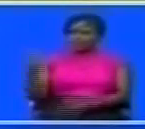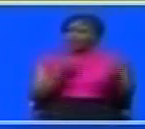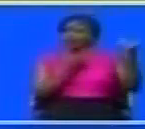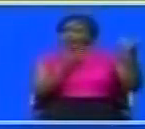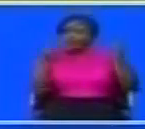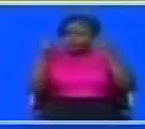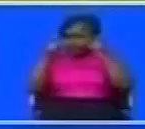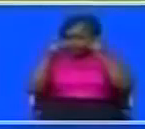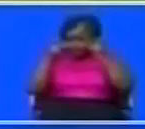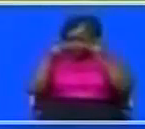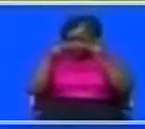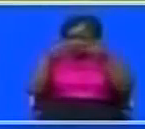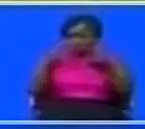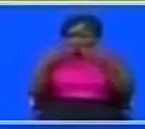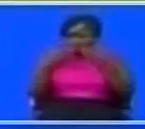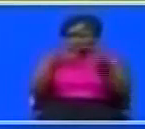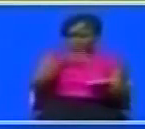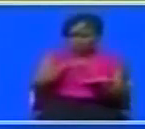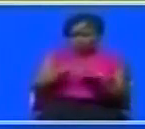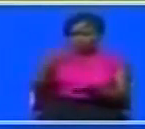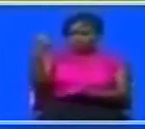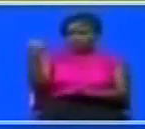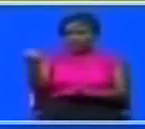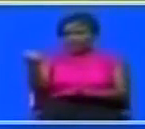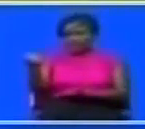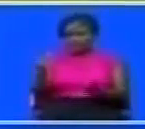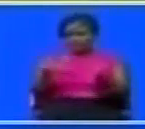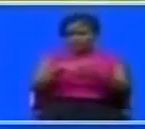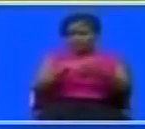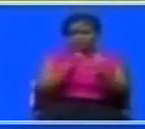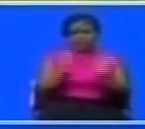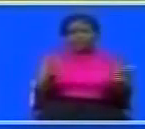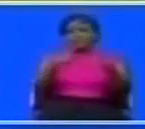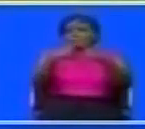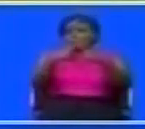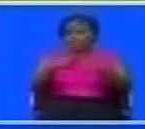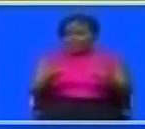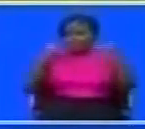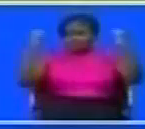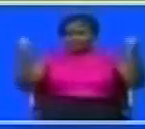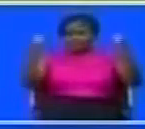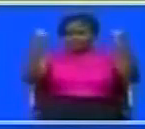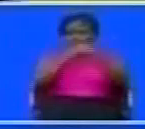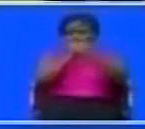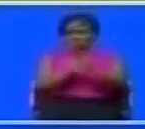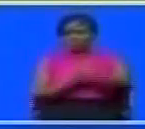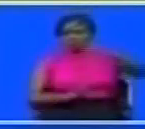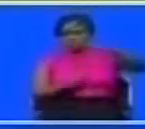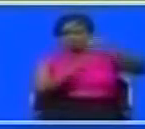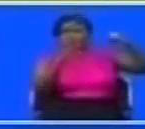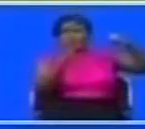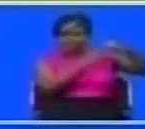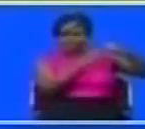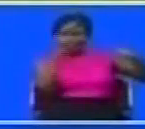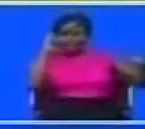Matarajio ya Tusker FC hayakuwa kumaliza katika nafasi ya tano kwenye ligi kuu msimu huu, lakini kama mabingwa watetezi wa kombe la top 8,